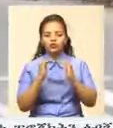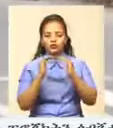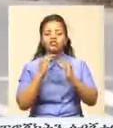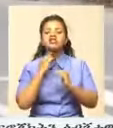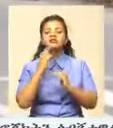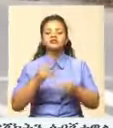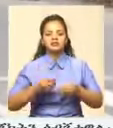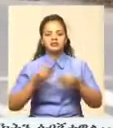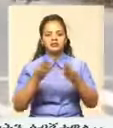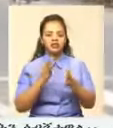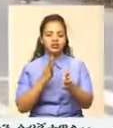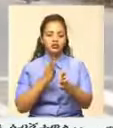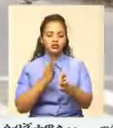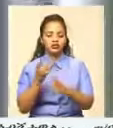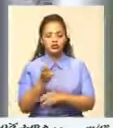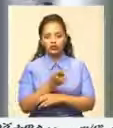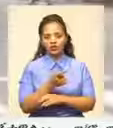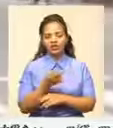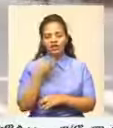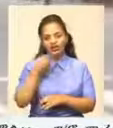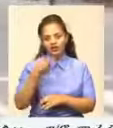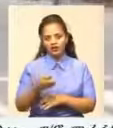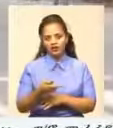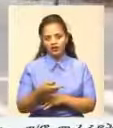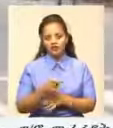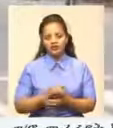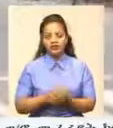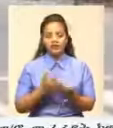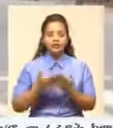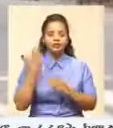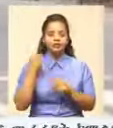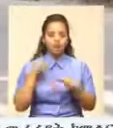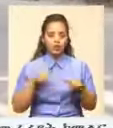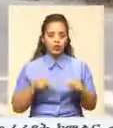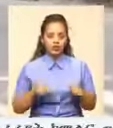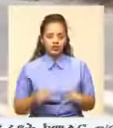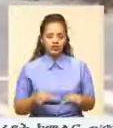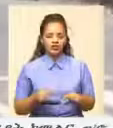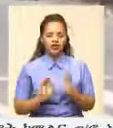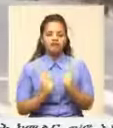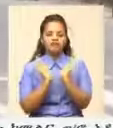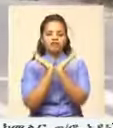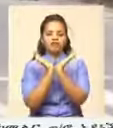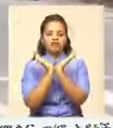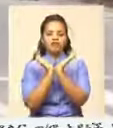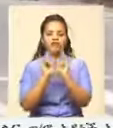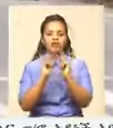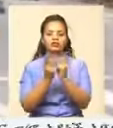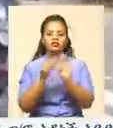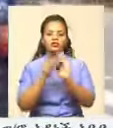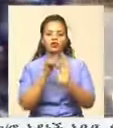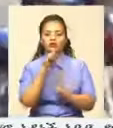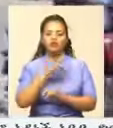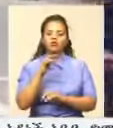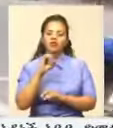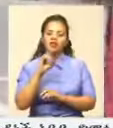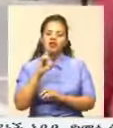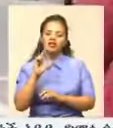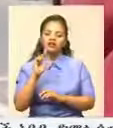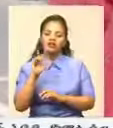ድምጻቸውን ለመስጠት የተሰለፉበት እንደሆነ ነግረውናል እንግዲህ እዚህ በነበረው ቆይታ የብልጽግና ፓርቲ ወክለው ወይዘሮ ሙፈሪያት